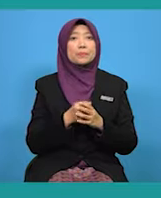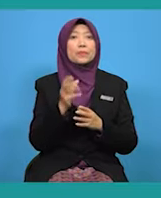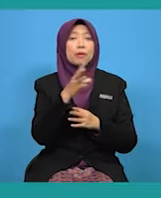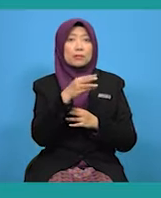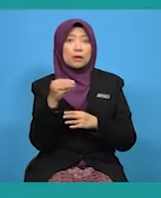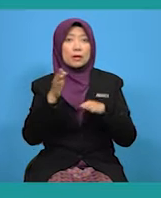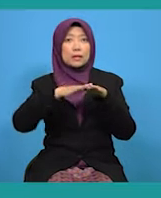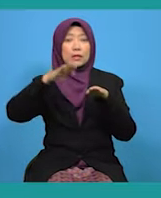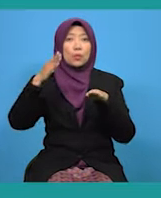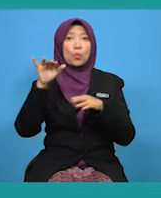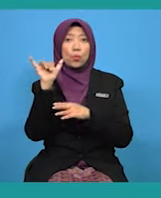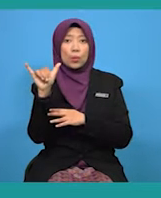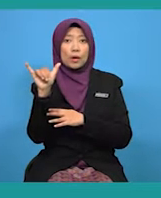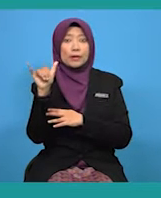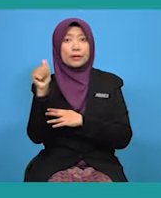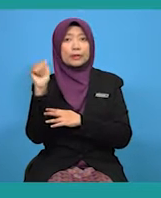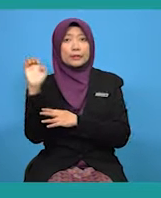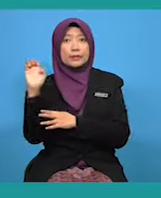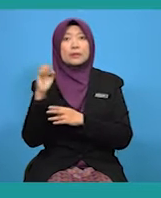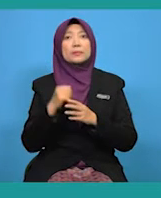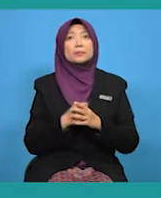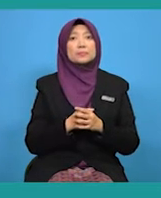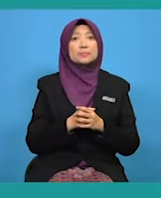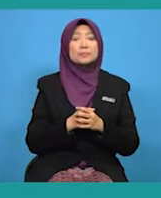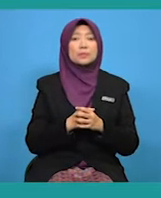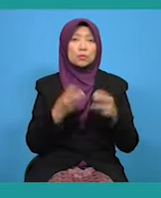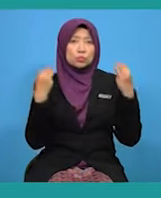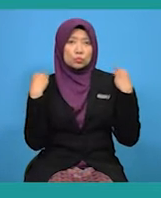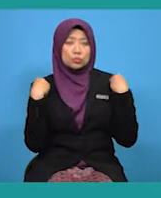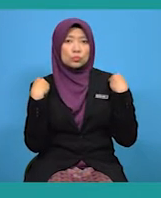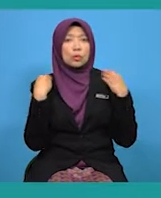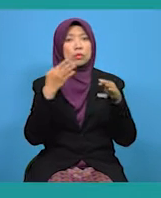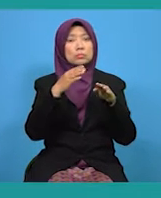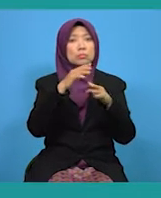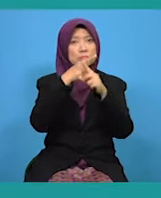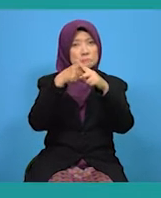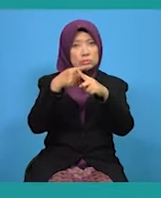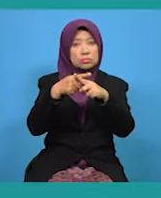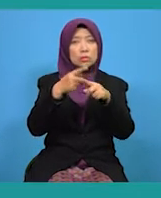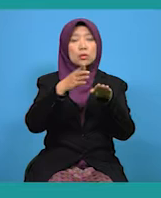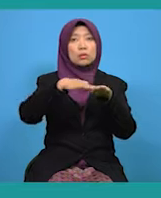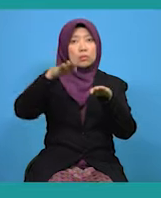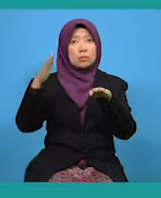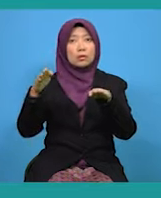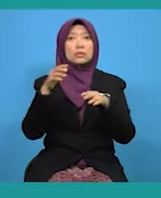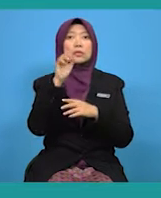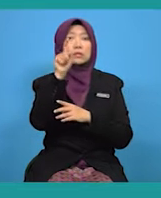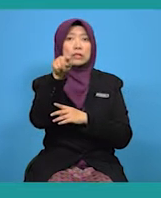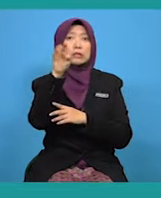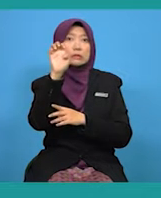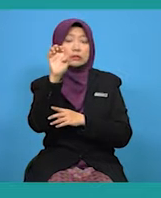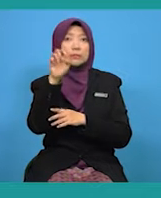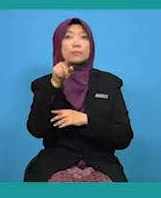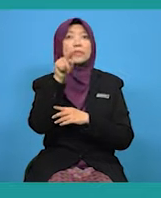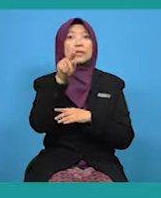dan kelompok white-eye wujud persilangan gloway daniele di titik Q